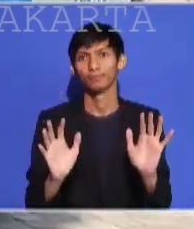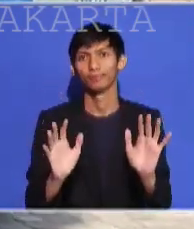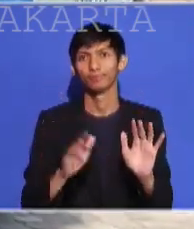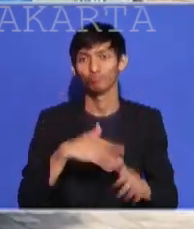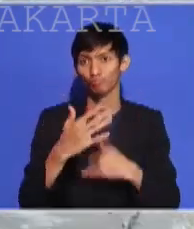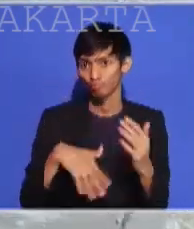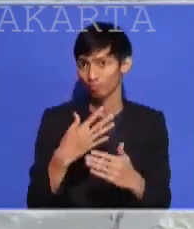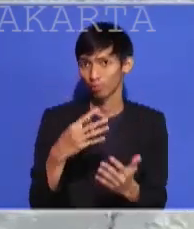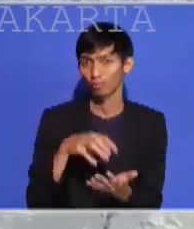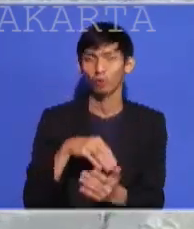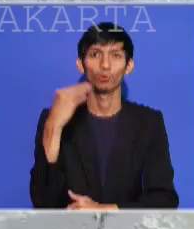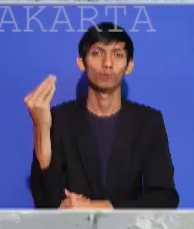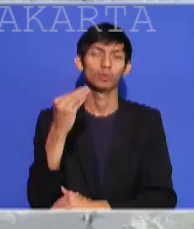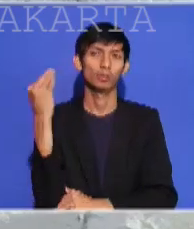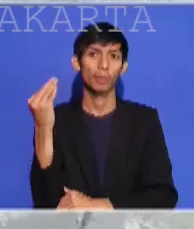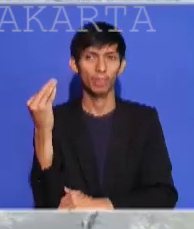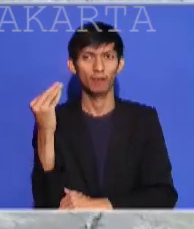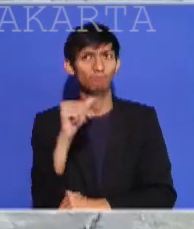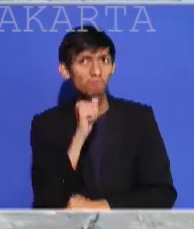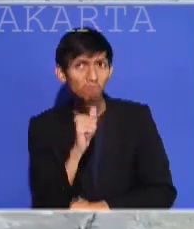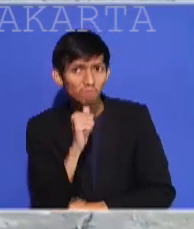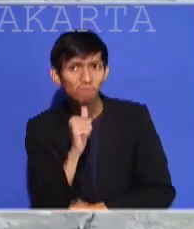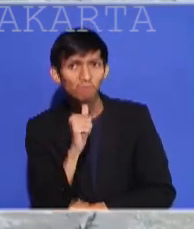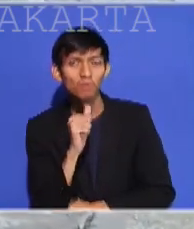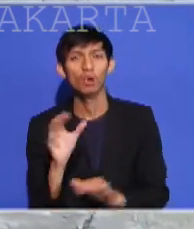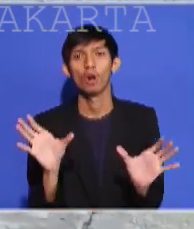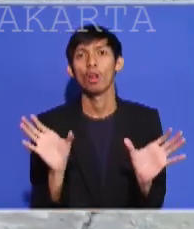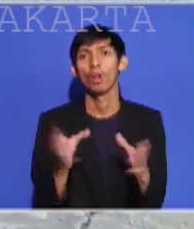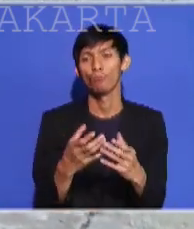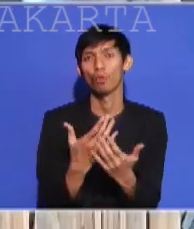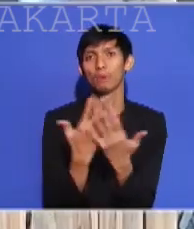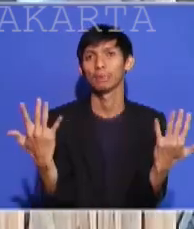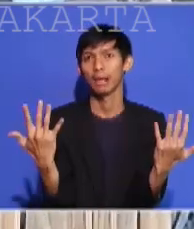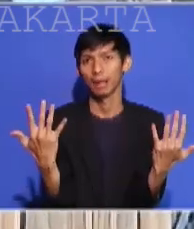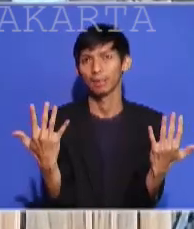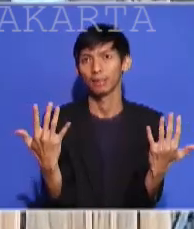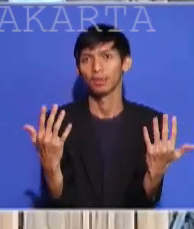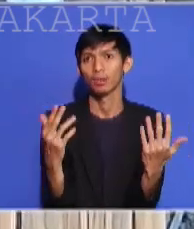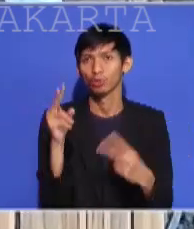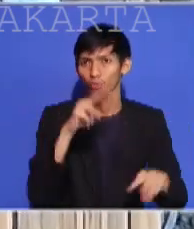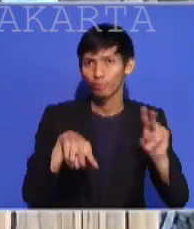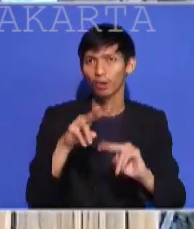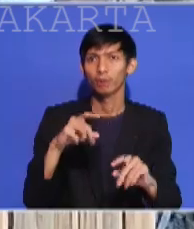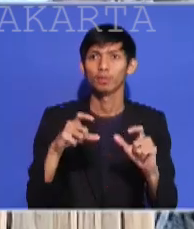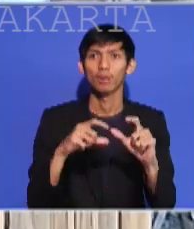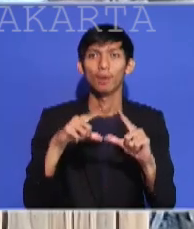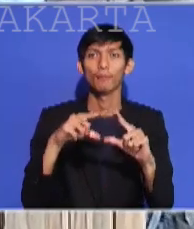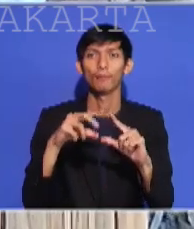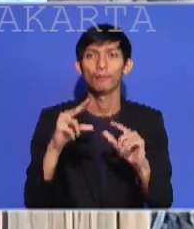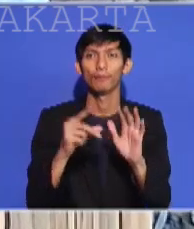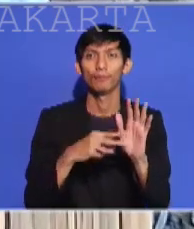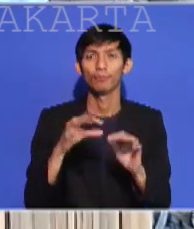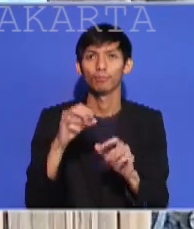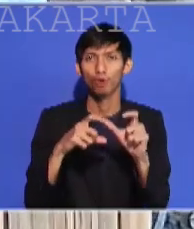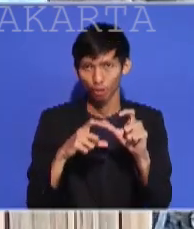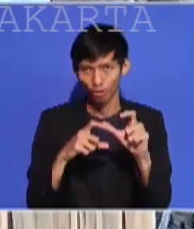wisata Wono Mangrove Baros inggih menika Pok Maswas utawi kelompok masyarakat pengawas Baros Lestari sampun jangkepi fasilitas